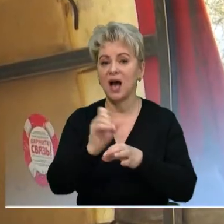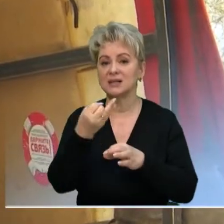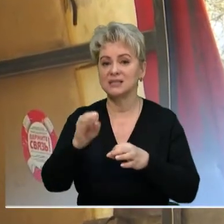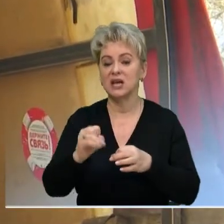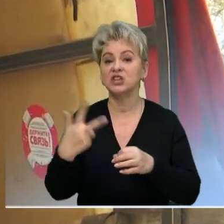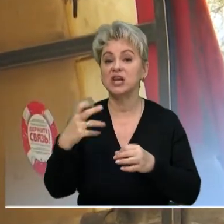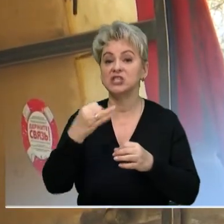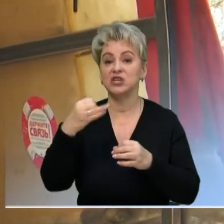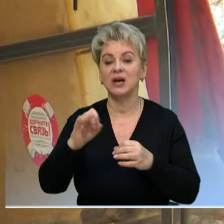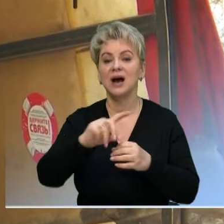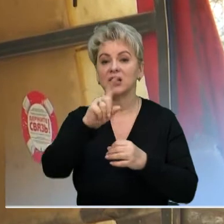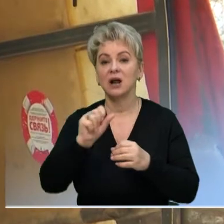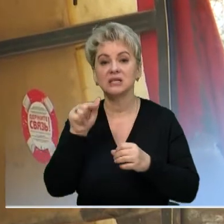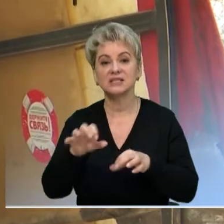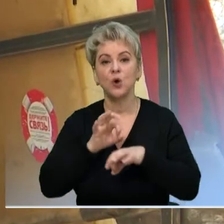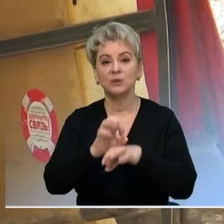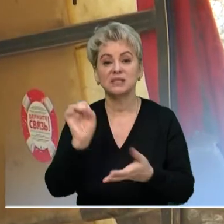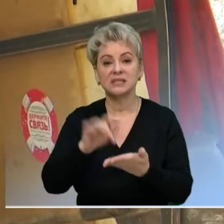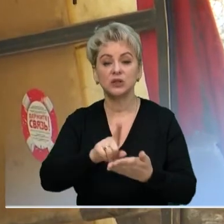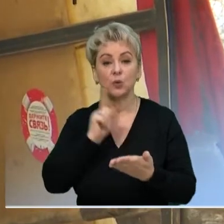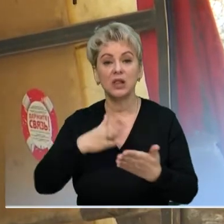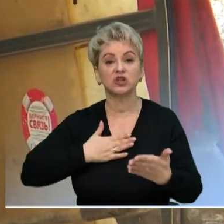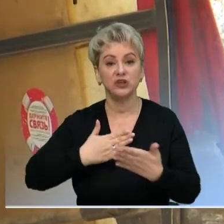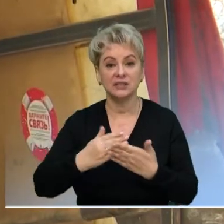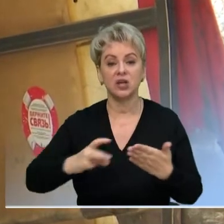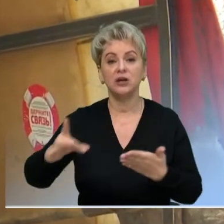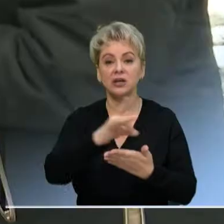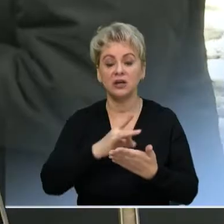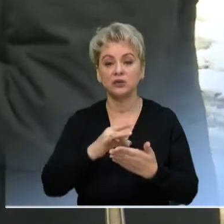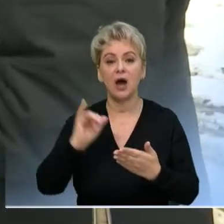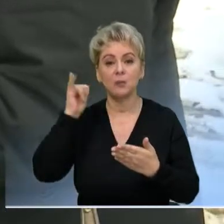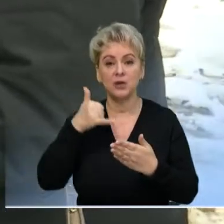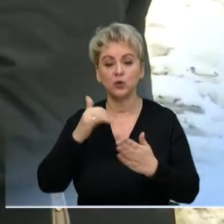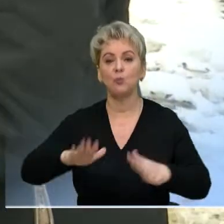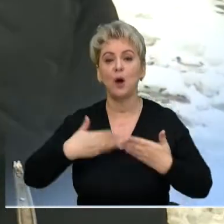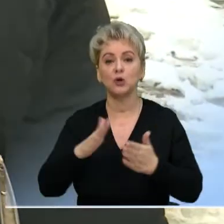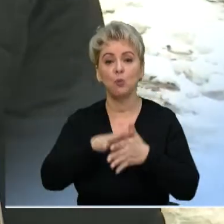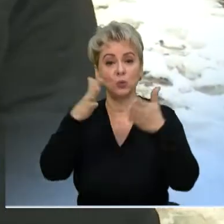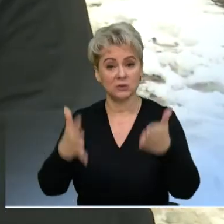уже в третий раз. Ее проводят Центр молодежных инициатив и региональный оператор по обращению с отходами.